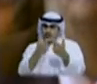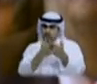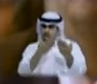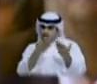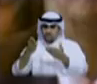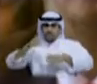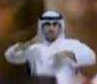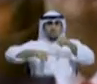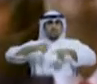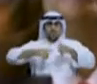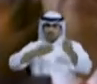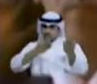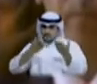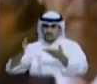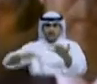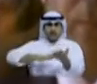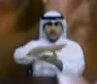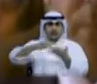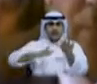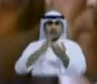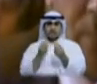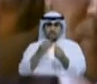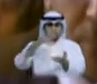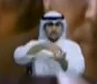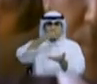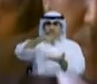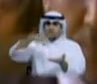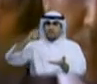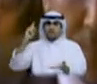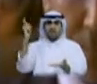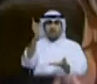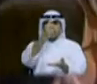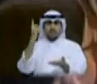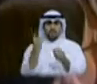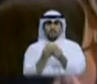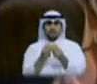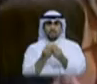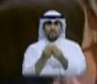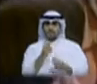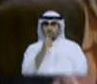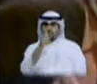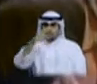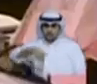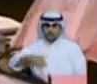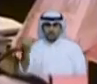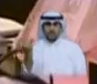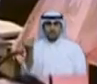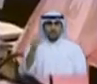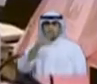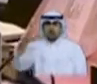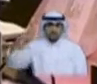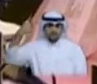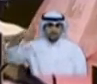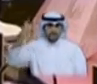النزاع والاضطراب التي تجتاح الكثير من دول العالم، والتي بدت أثارها وتداعياتها تلقي ثقلها علينا جميعا،